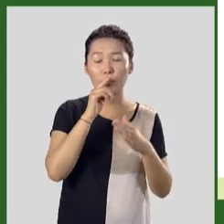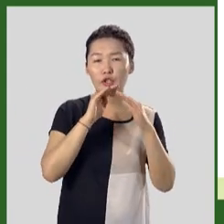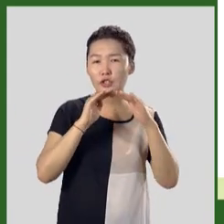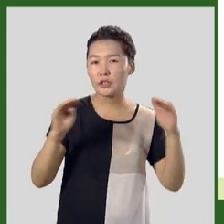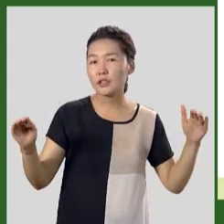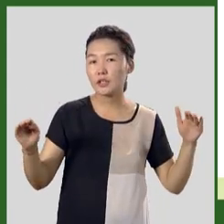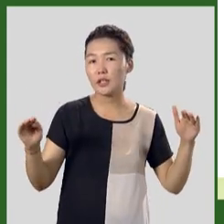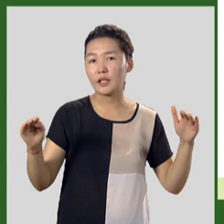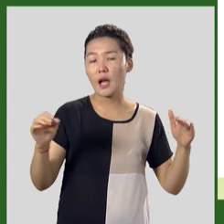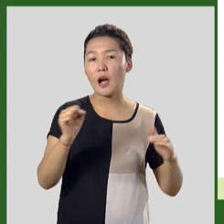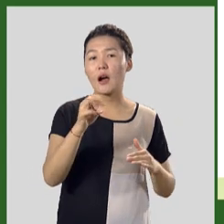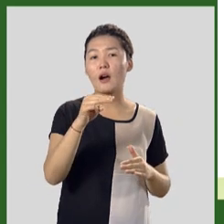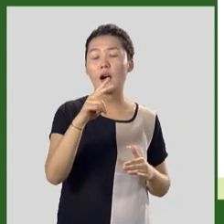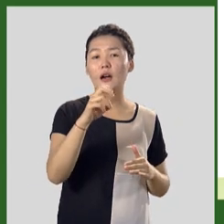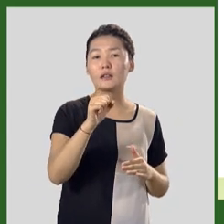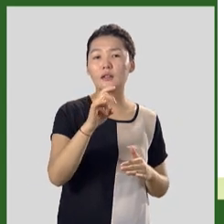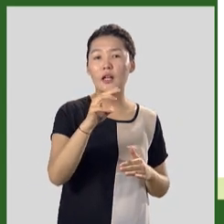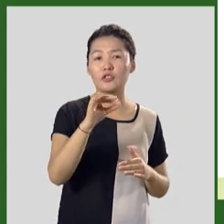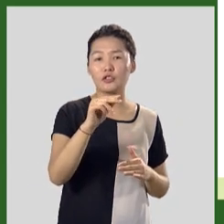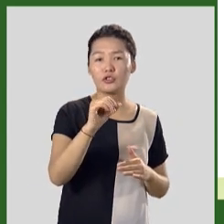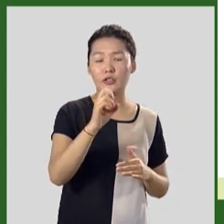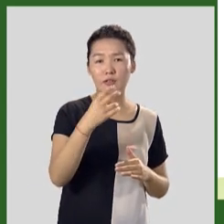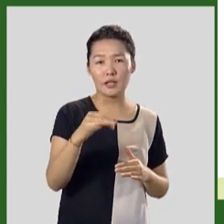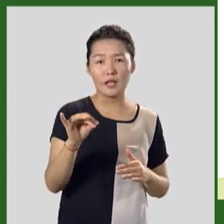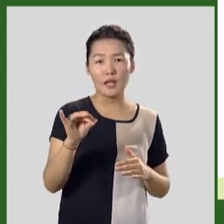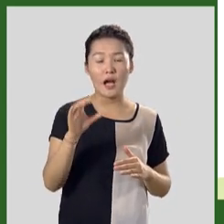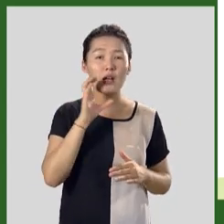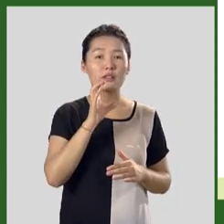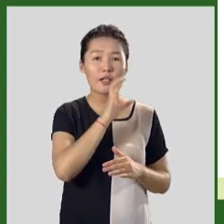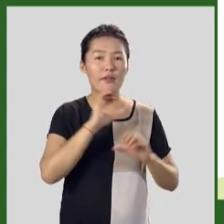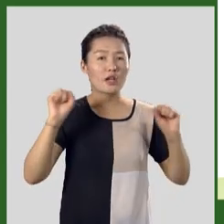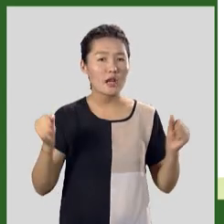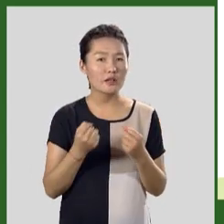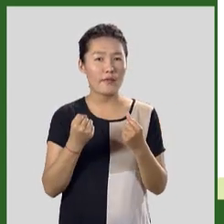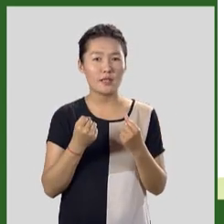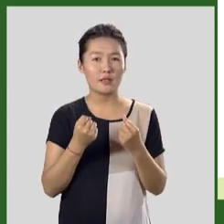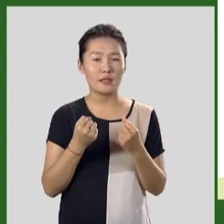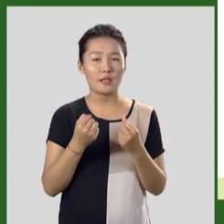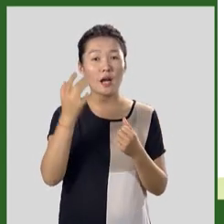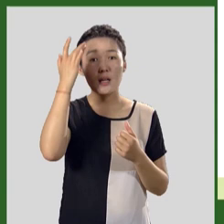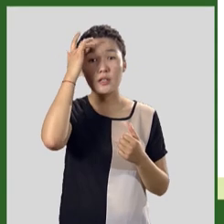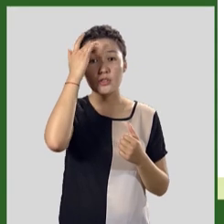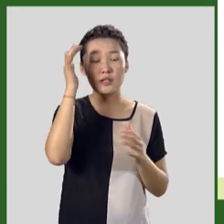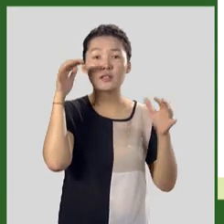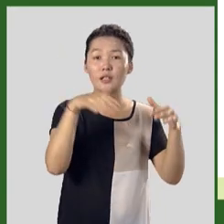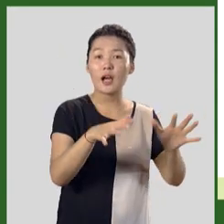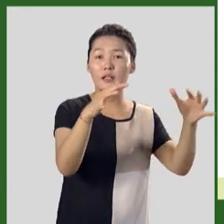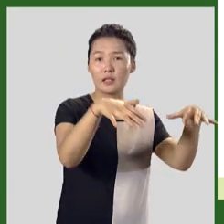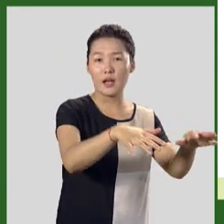океан, Атлантический океан, Северно-Ледовитый океан, Индийский